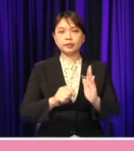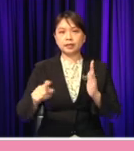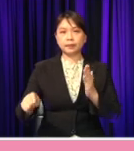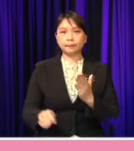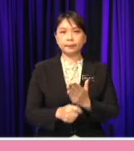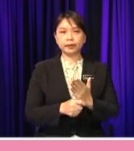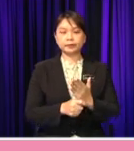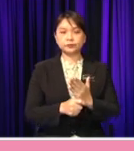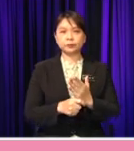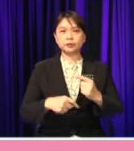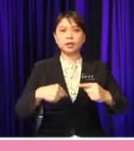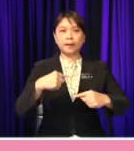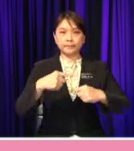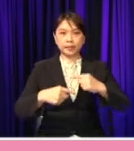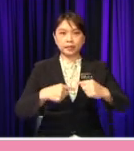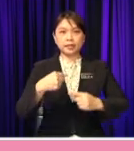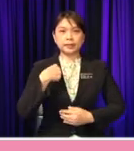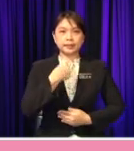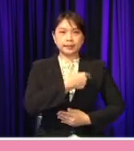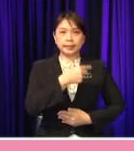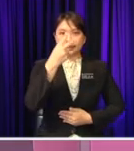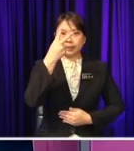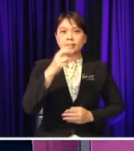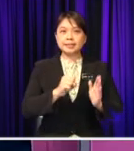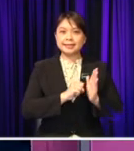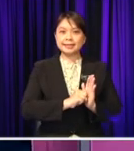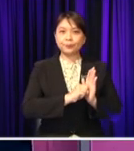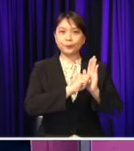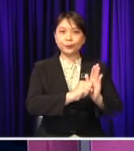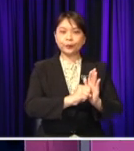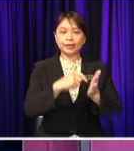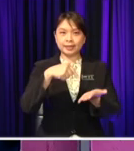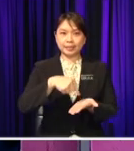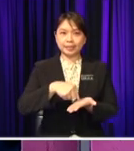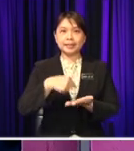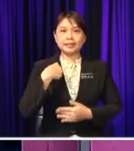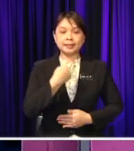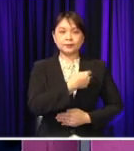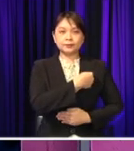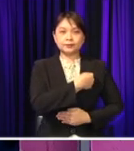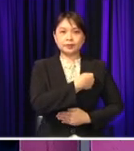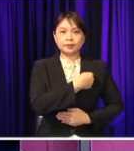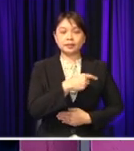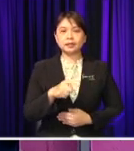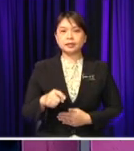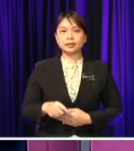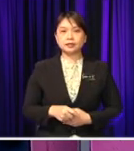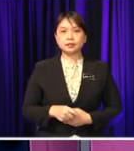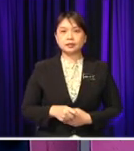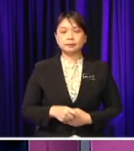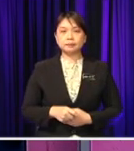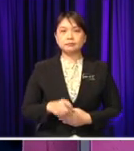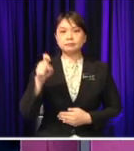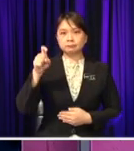pilih kita tengok simbol tambah nih kita eee karena kita ini pasti memanennya bilangan itu